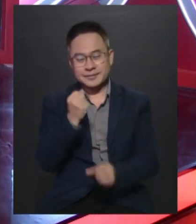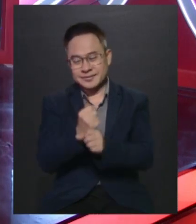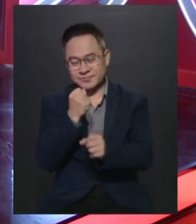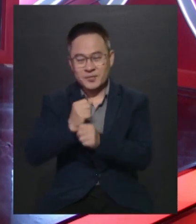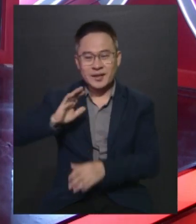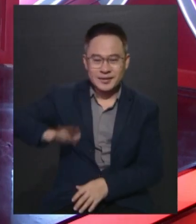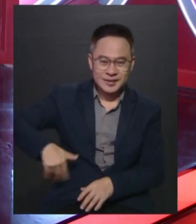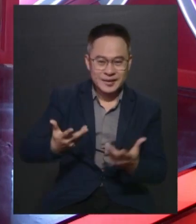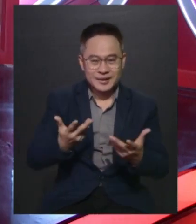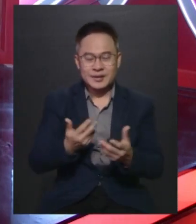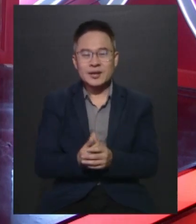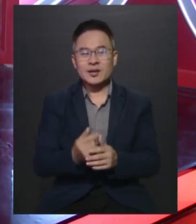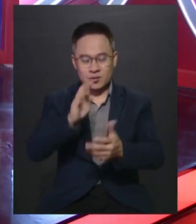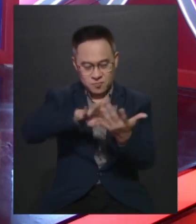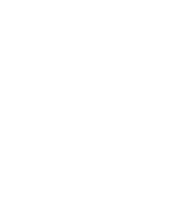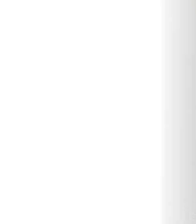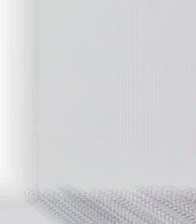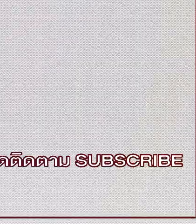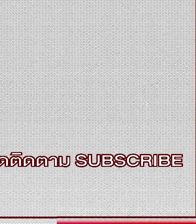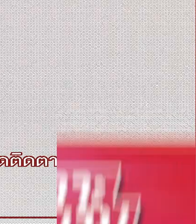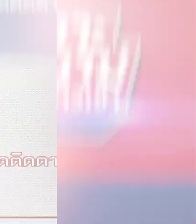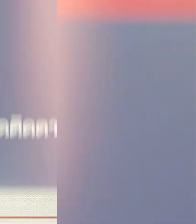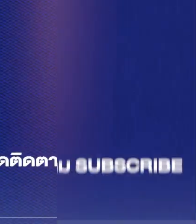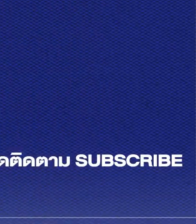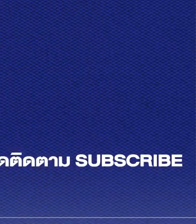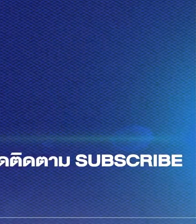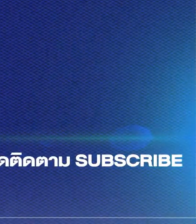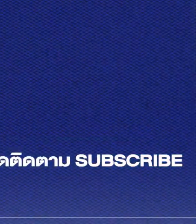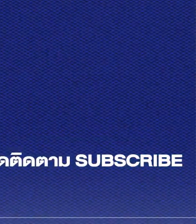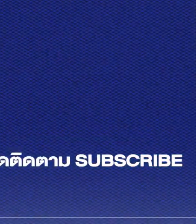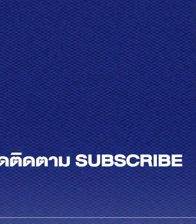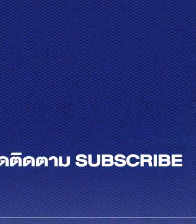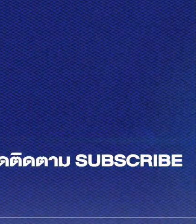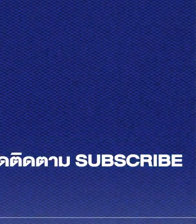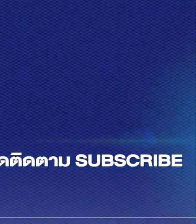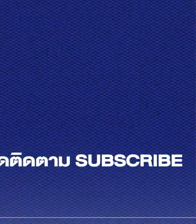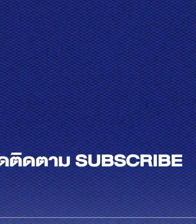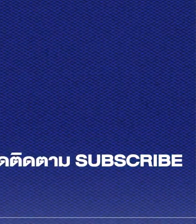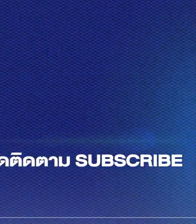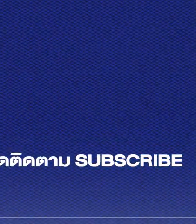จะกลับดึกก็ตื่นสาย ก็ต้องวางแผนกันหน่อย ถูกต้องนะครับ